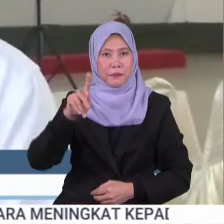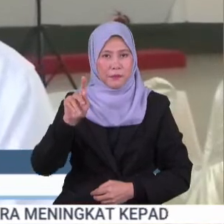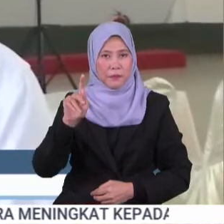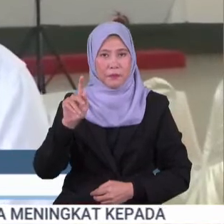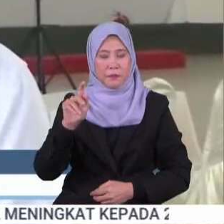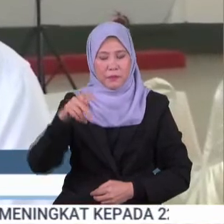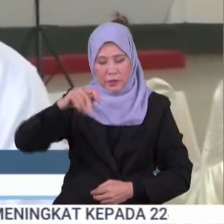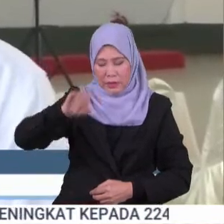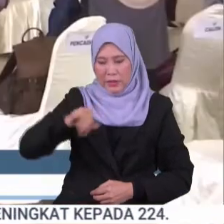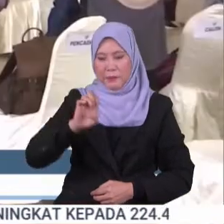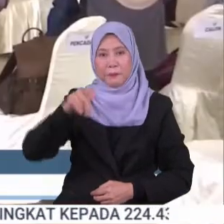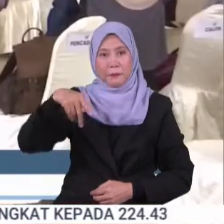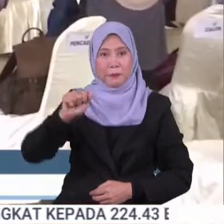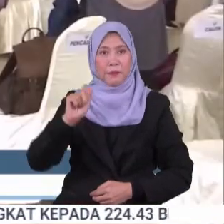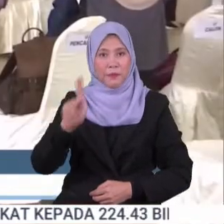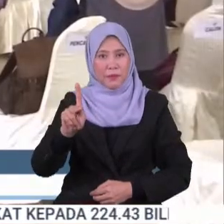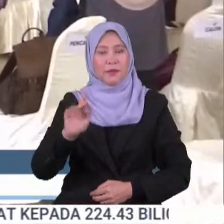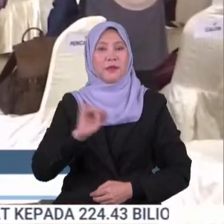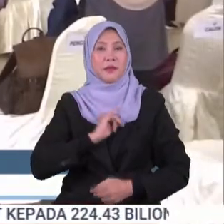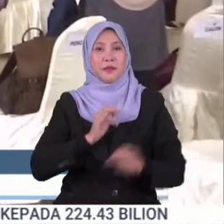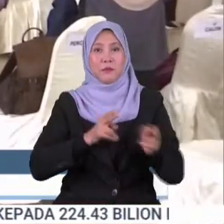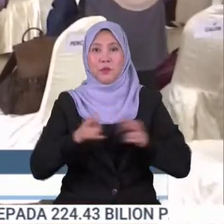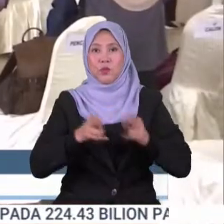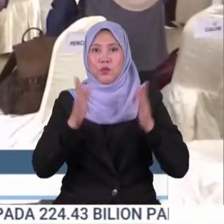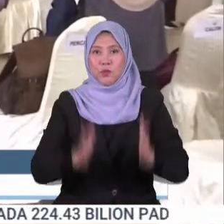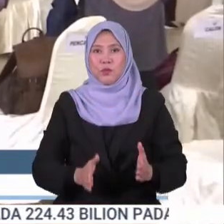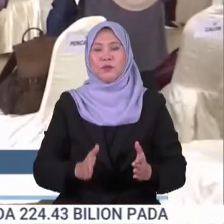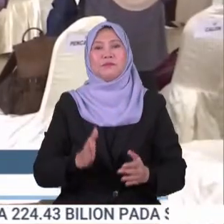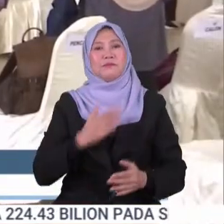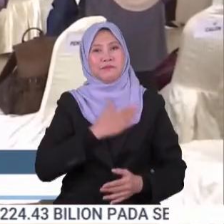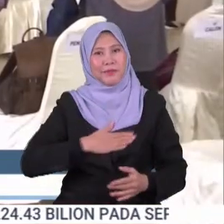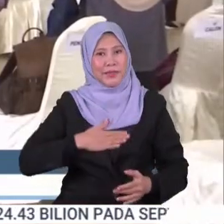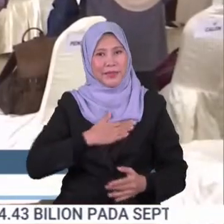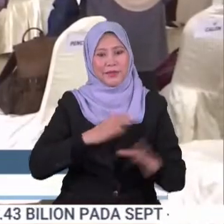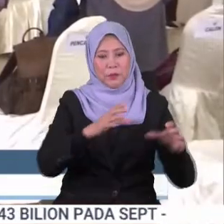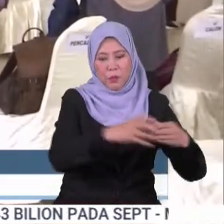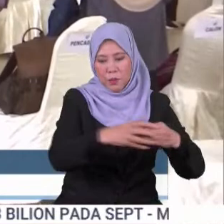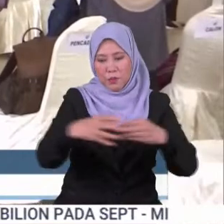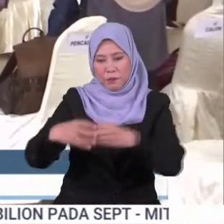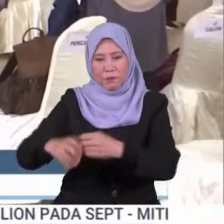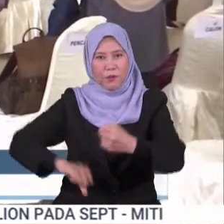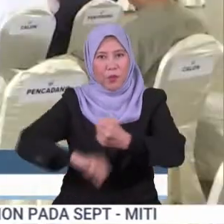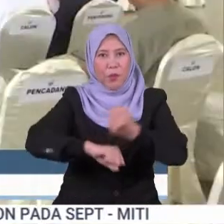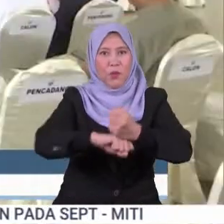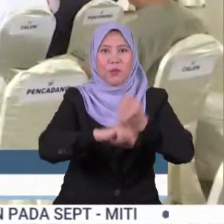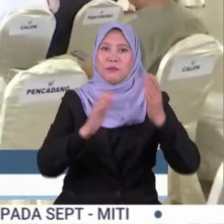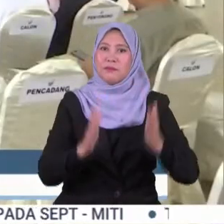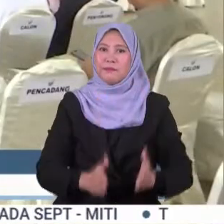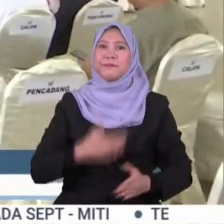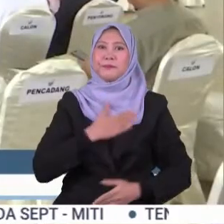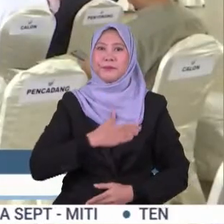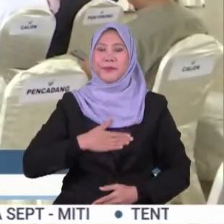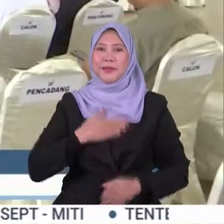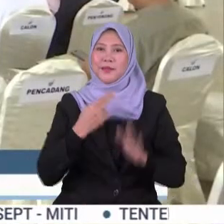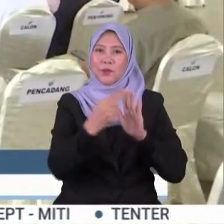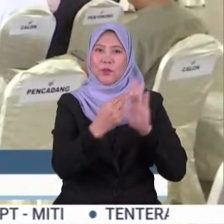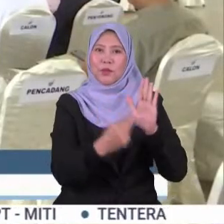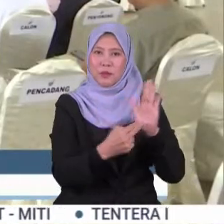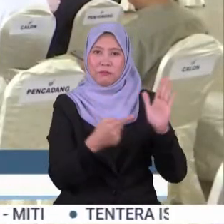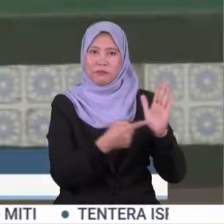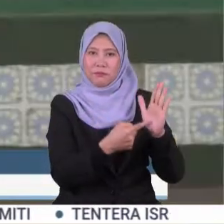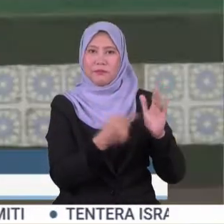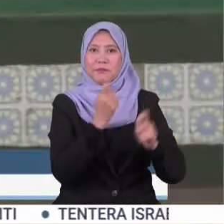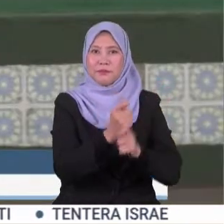pengurus ingin memohon kepada semua penyokong-penyokong dan parti-parti supaya mematuhi peraturan yang